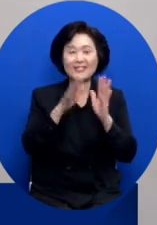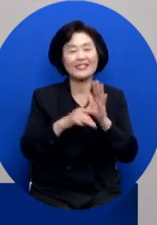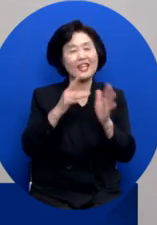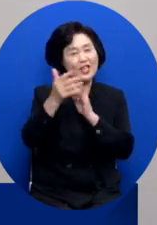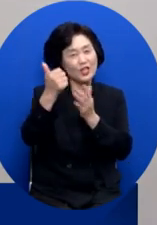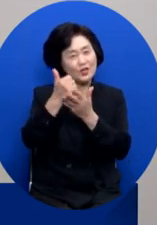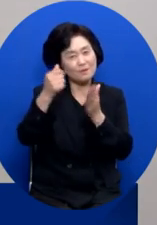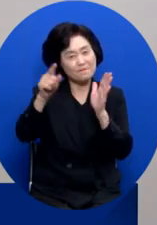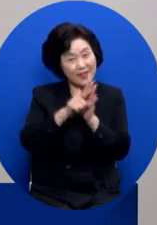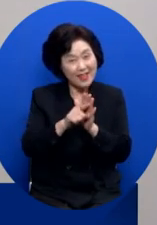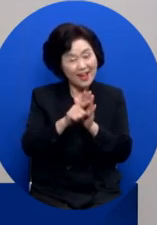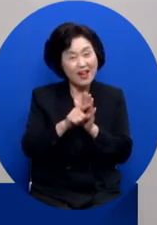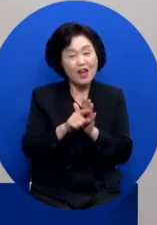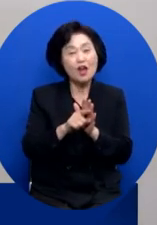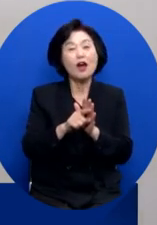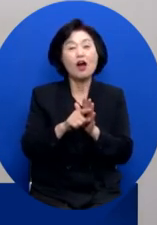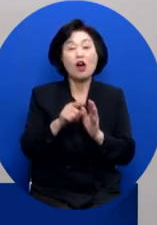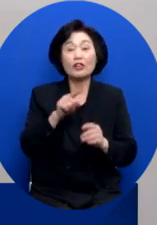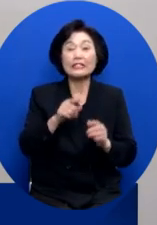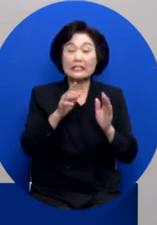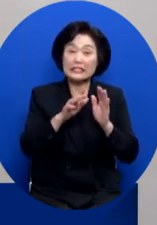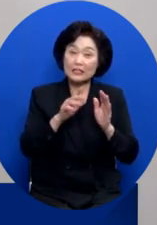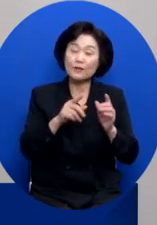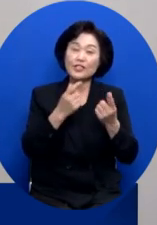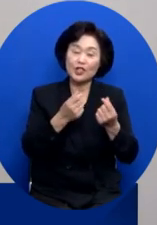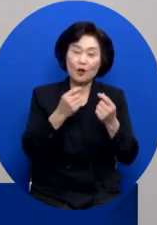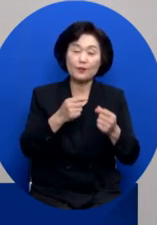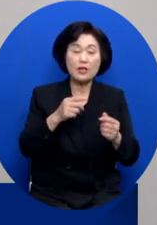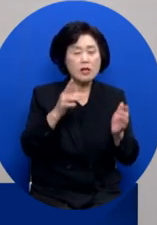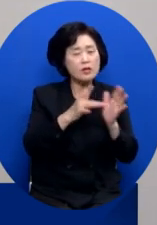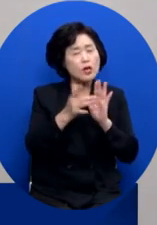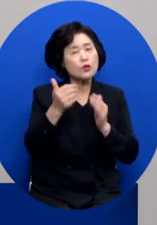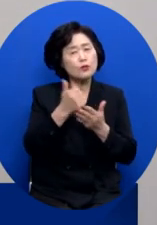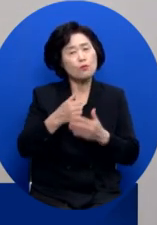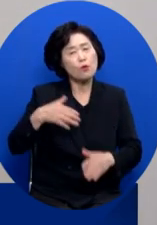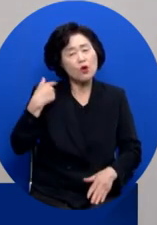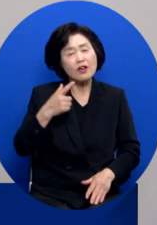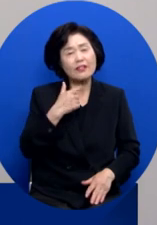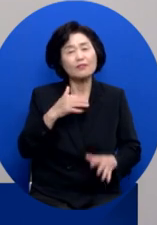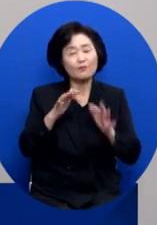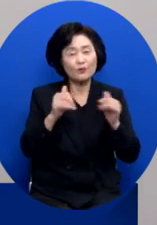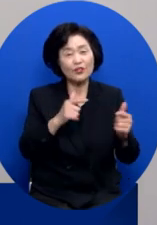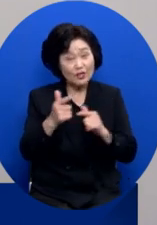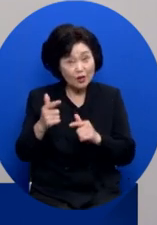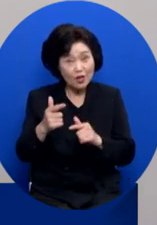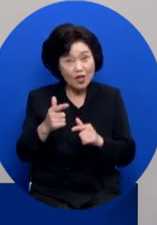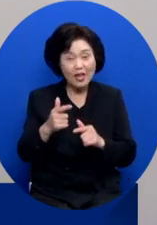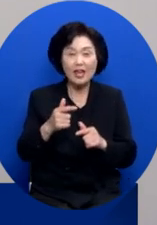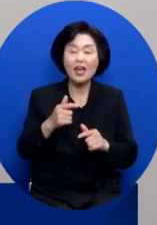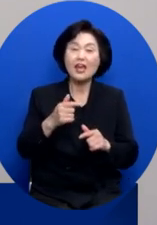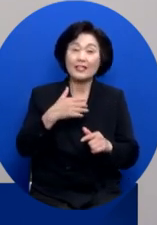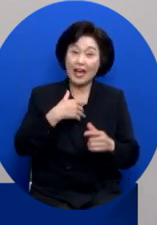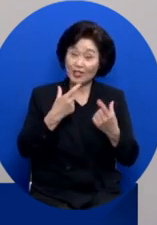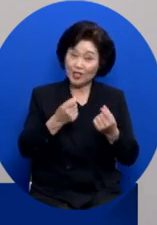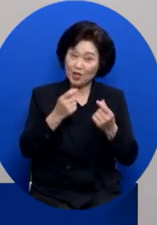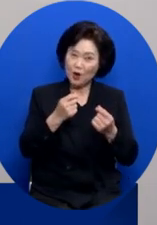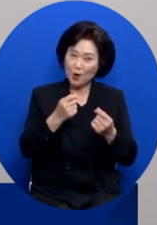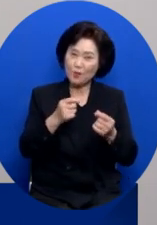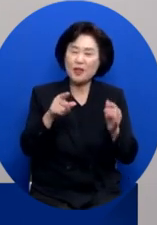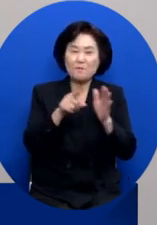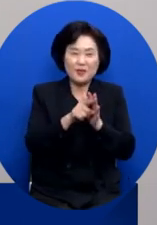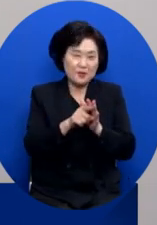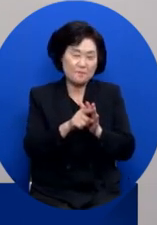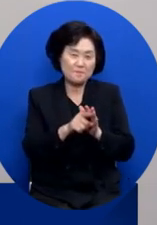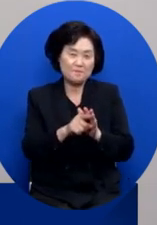만났거든요. 정말 믿지 않은 분들이 예수님도 믿게 되고 또 이제 신앙이 약하신 분들이 이걸 보고 힘을 얻게 되는 그런 좀